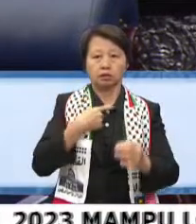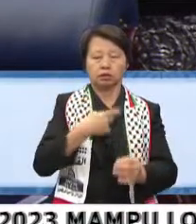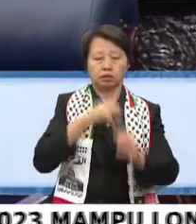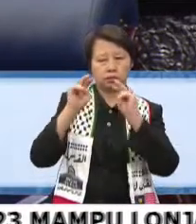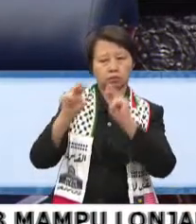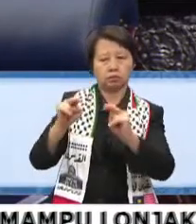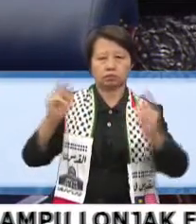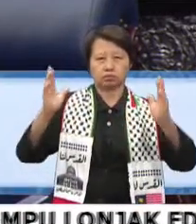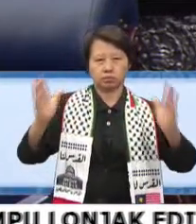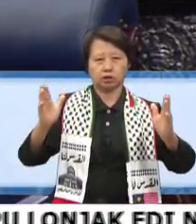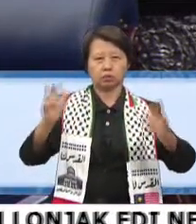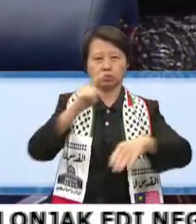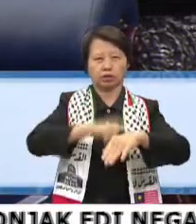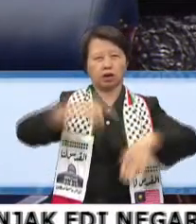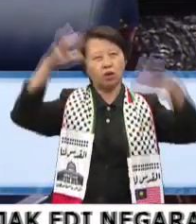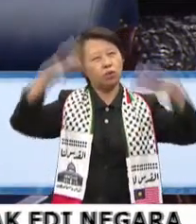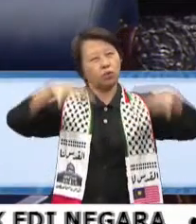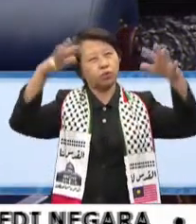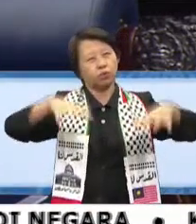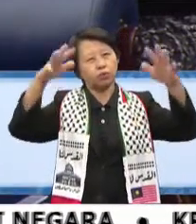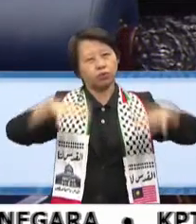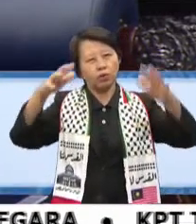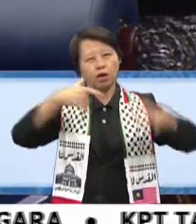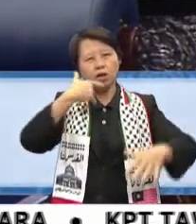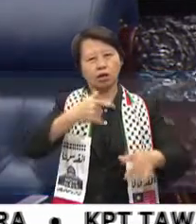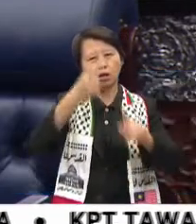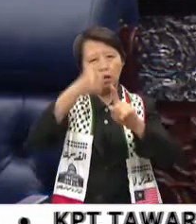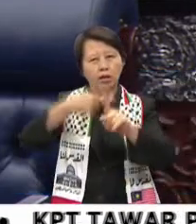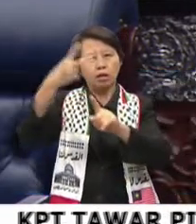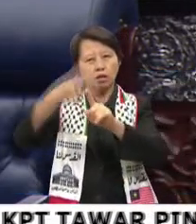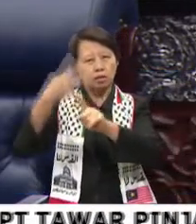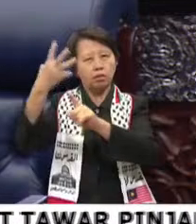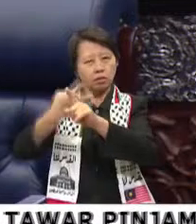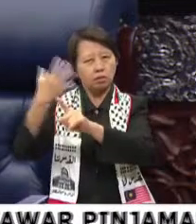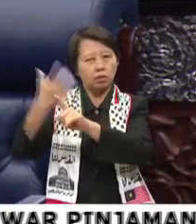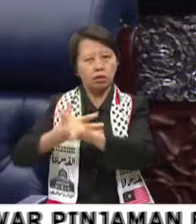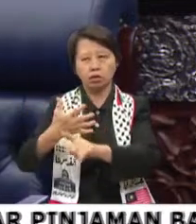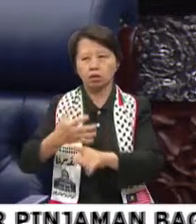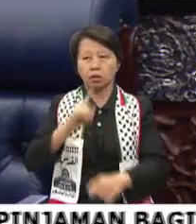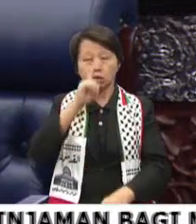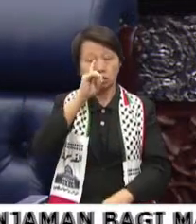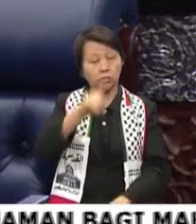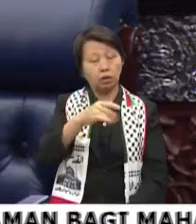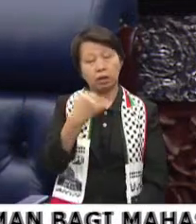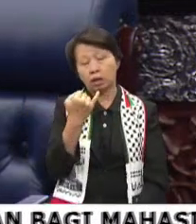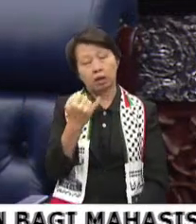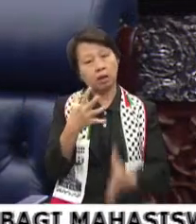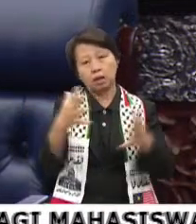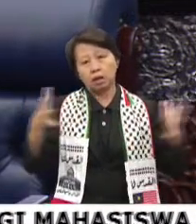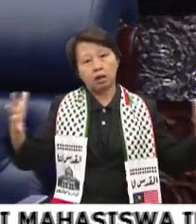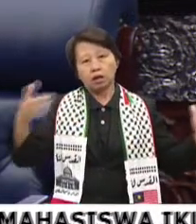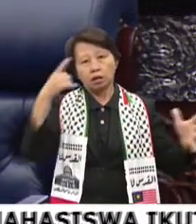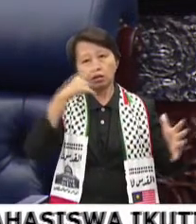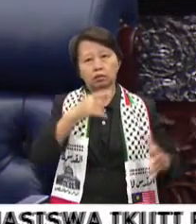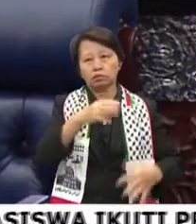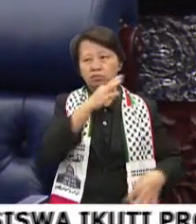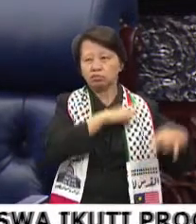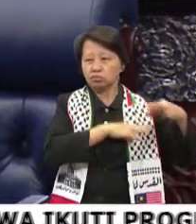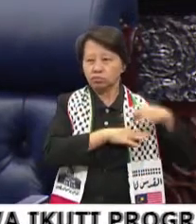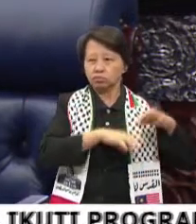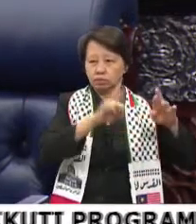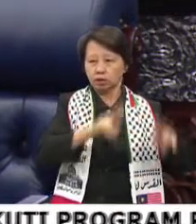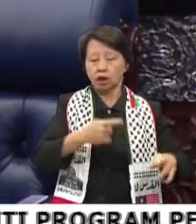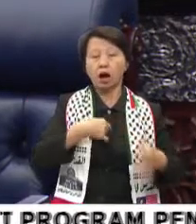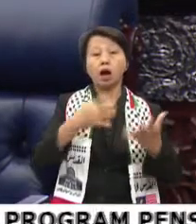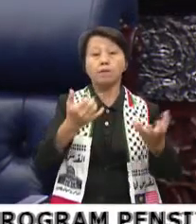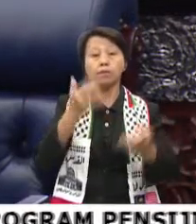tempoh musim Monson tim m laut ni lama beberapa bulan dan sudah tentu kesannya sangat besar terutama kepada pendapatan rakyat jadi